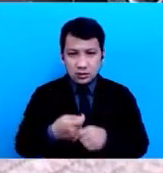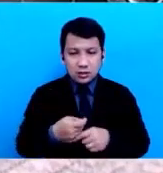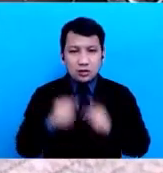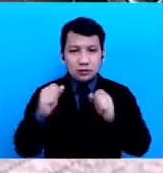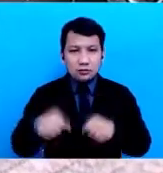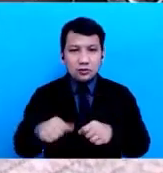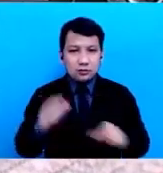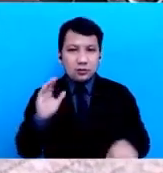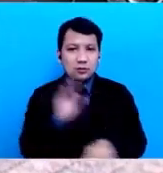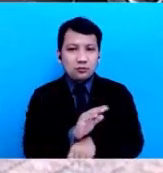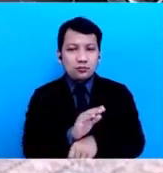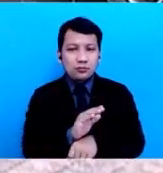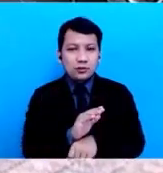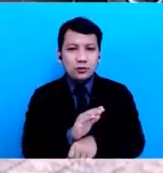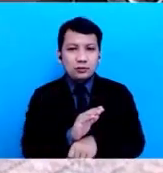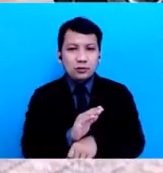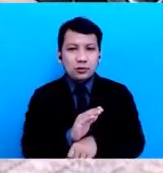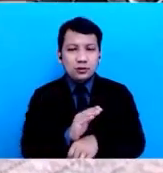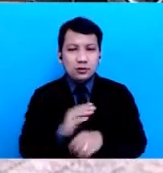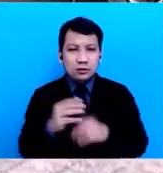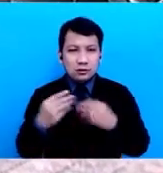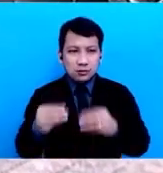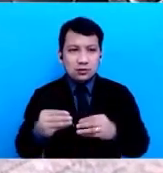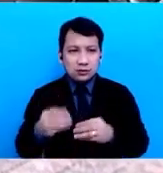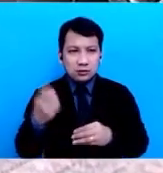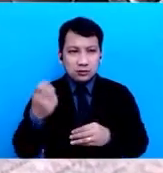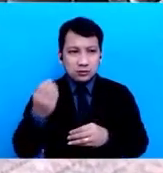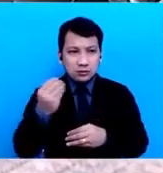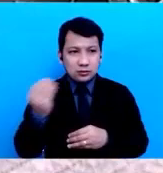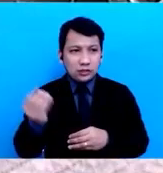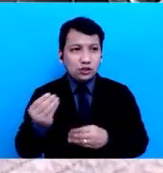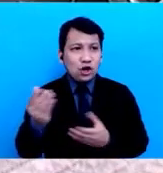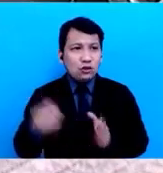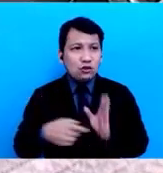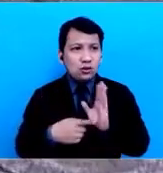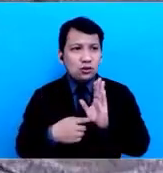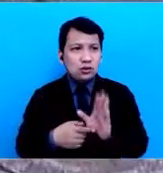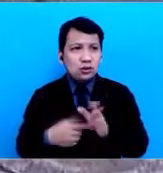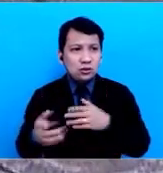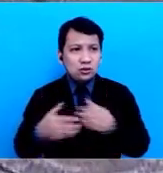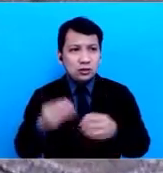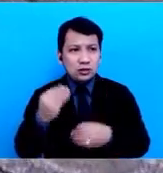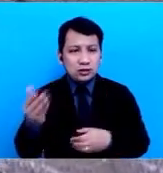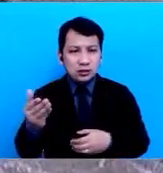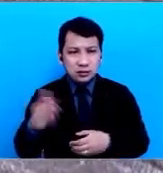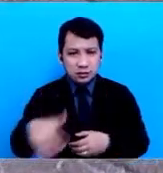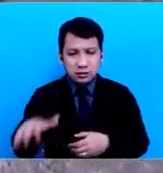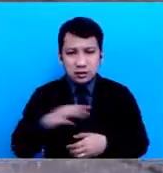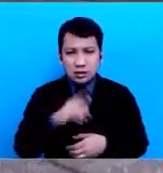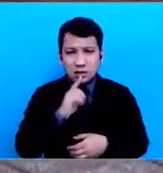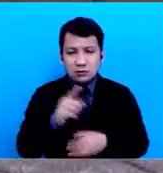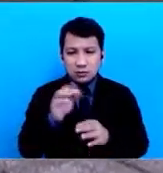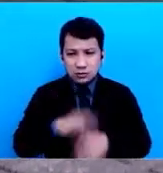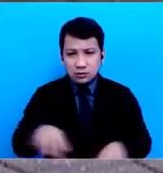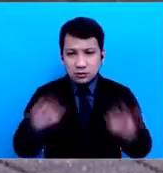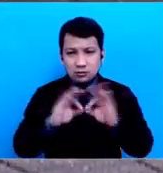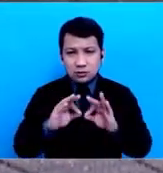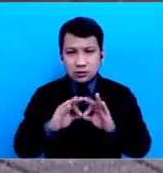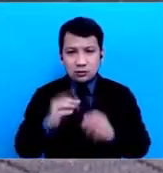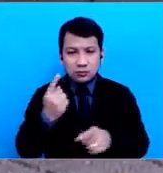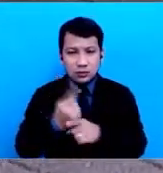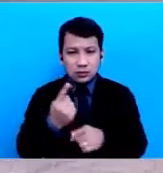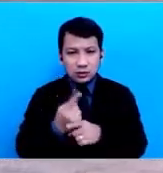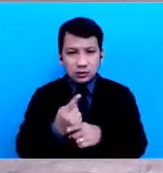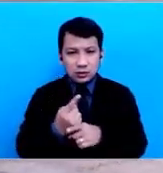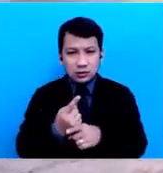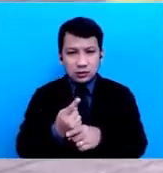yung makina at mahirapan siyang tumakbo. And that results in consuming more fuel for the engine. Importante rin daw na tama ang tire